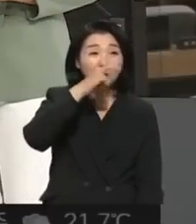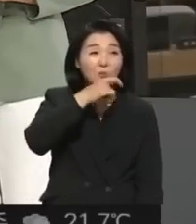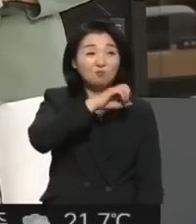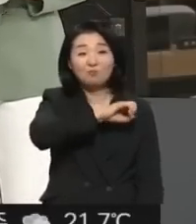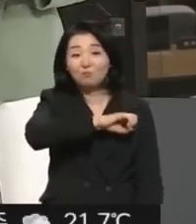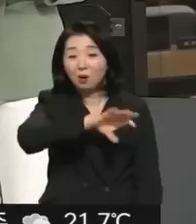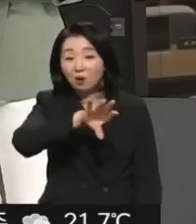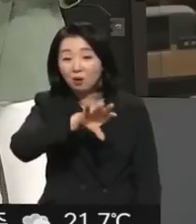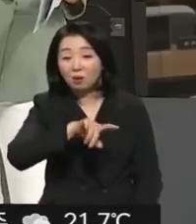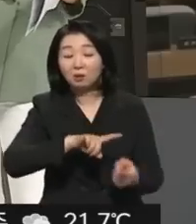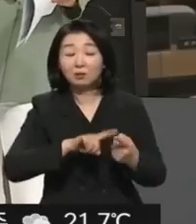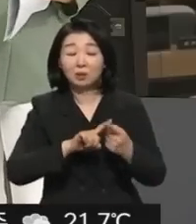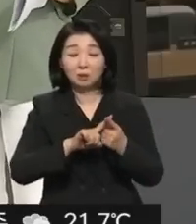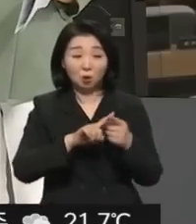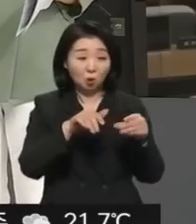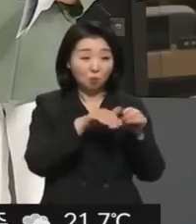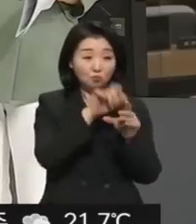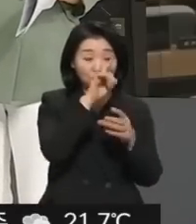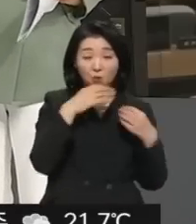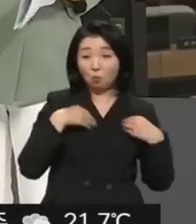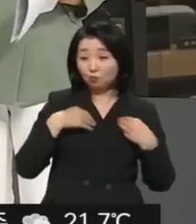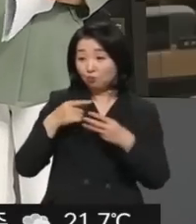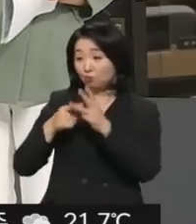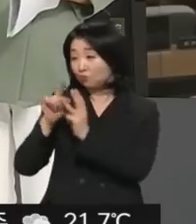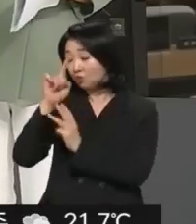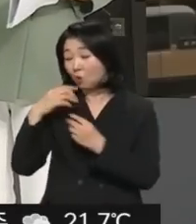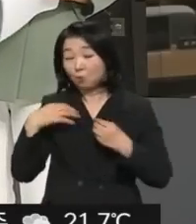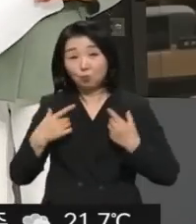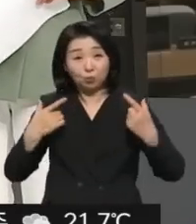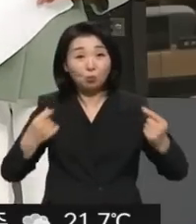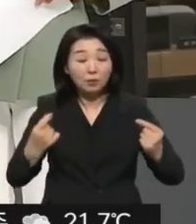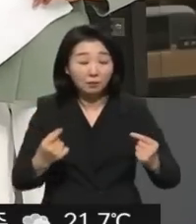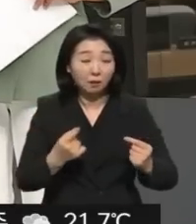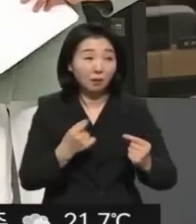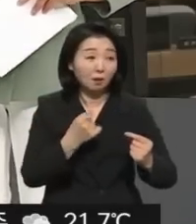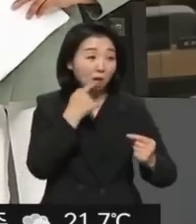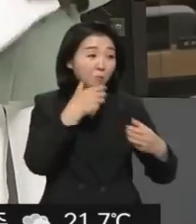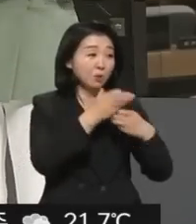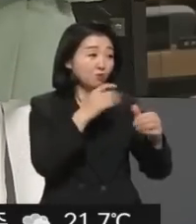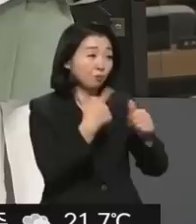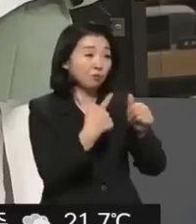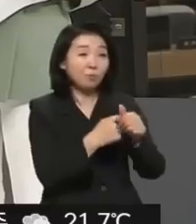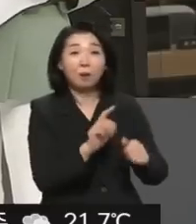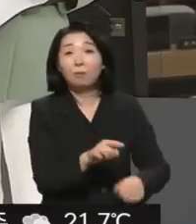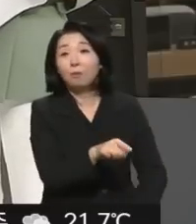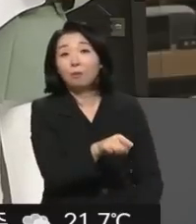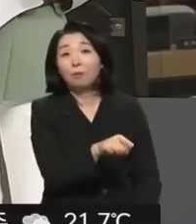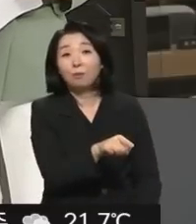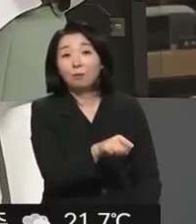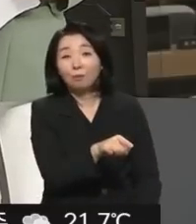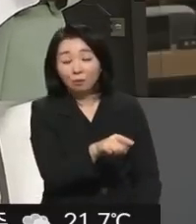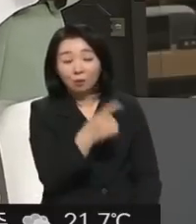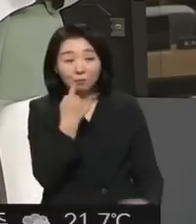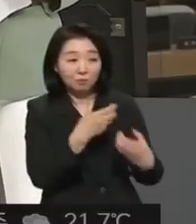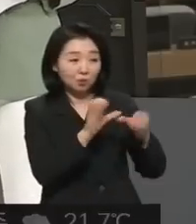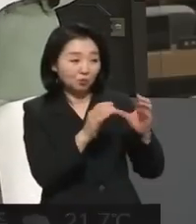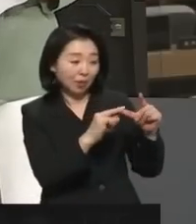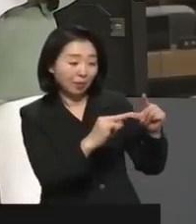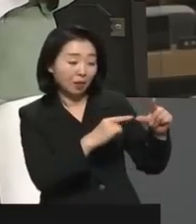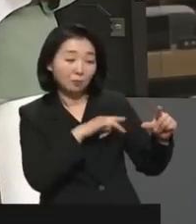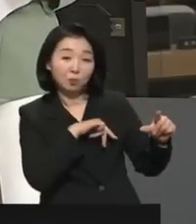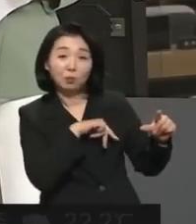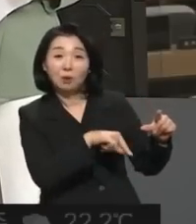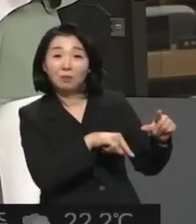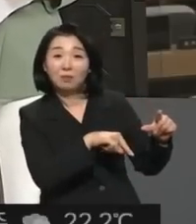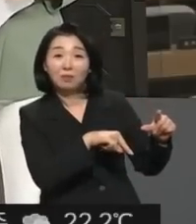현 정부의 입장이 같은데 민주당이 지나친 공세를 펴고 있다고 비판했습니다. 특히 이 민주당의 일부 의원들이